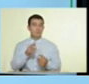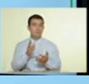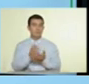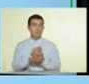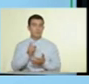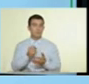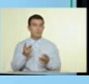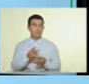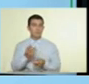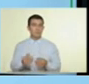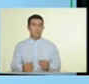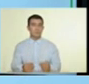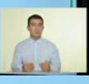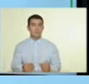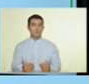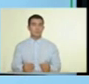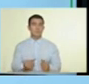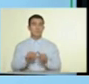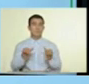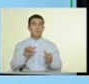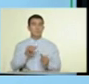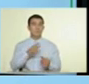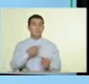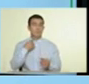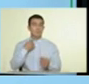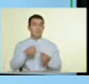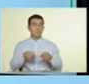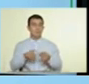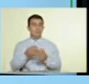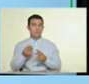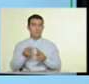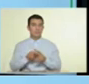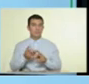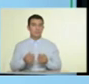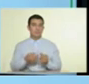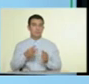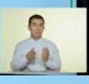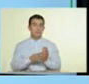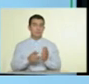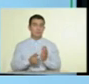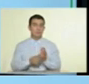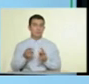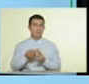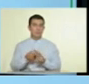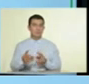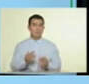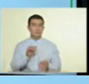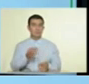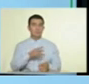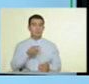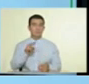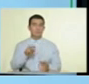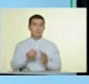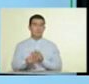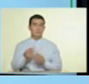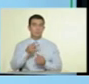topishimiz uchun ko'paytmani ma'lum ko'paytuvchiga bo'lamiz. 49 ni 7 ga bo'lamiz. Shunda p